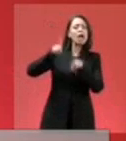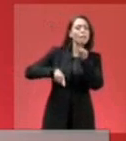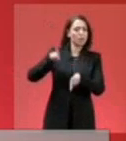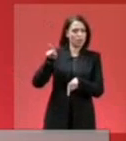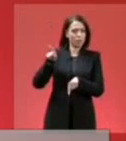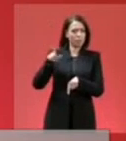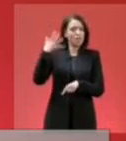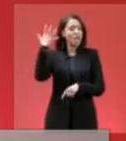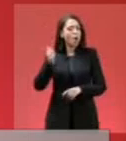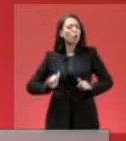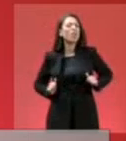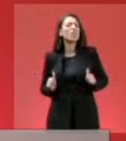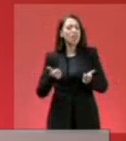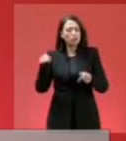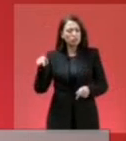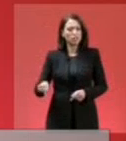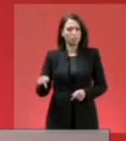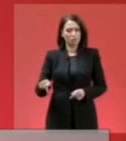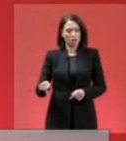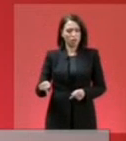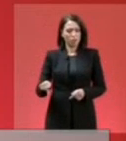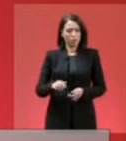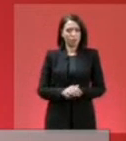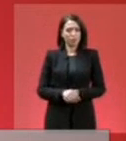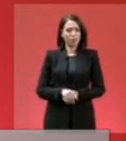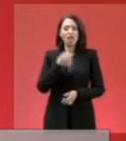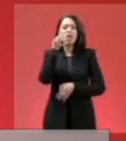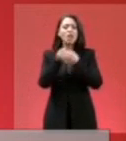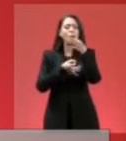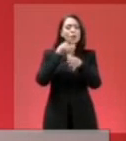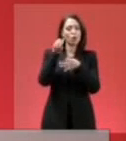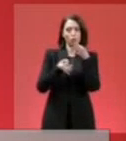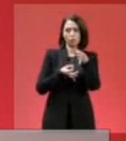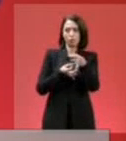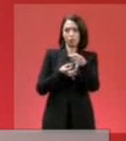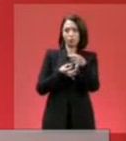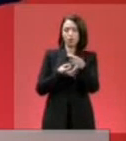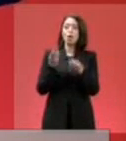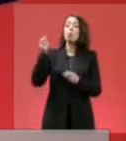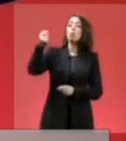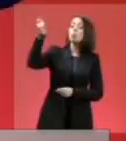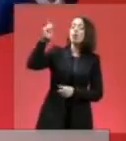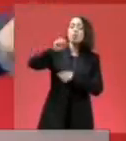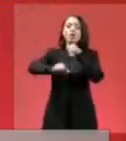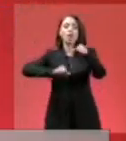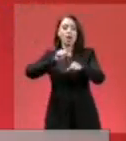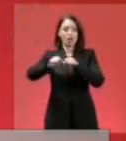έχουν το θράσος σήμερα να μιλούν για πολιτική αλλαγή.